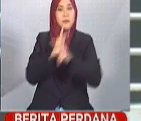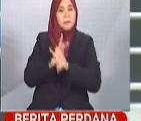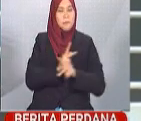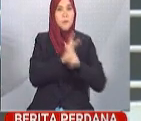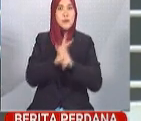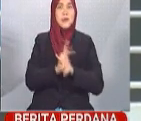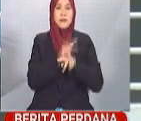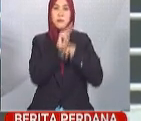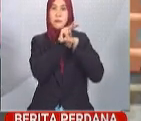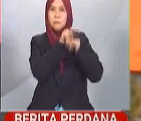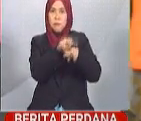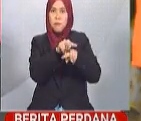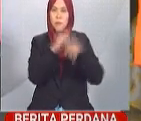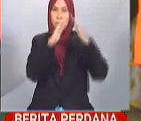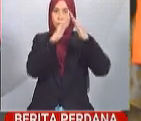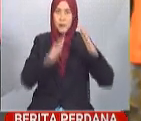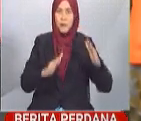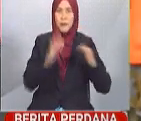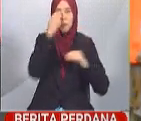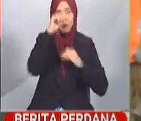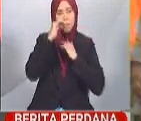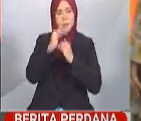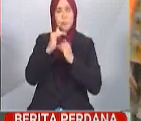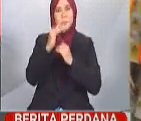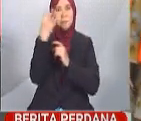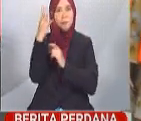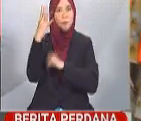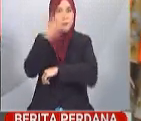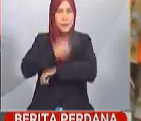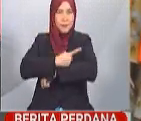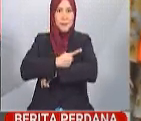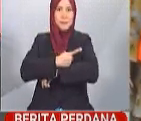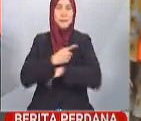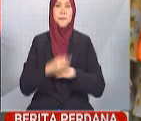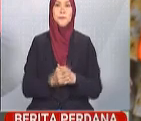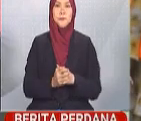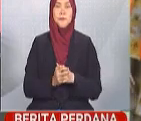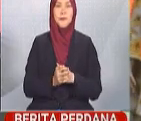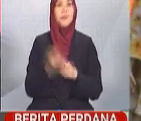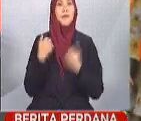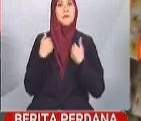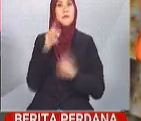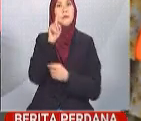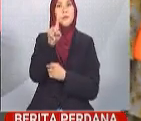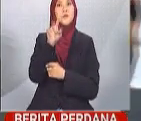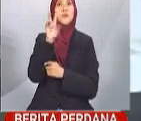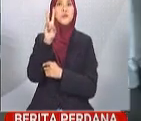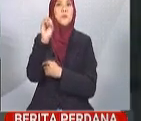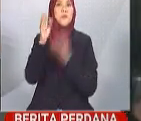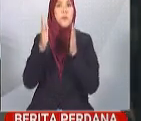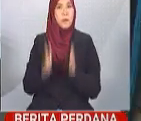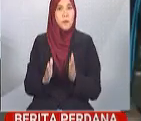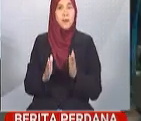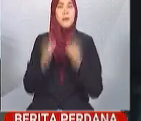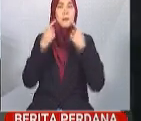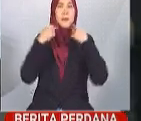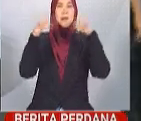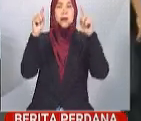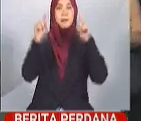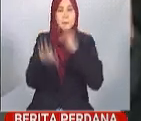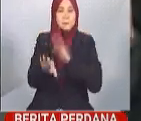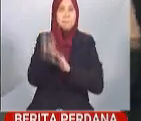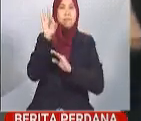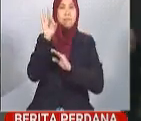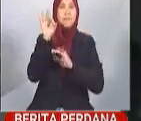pengawasan dan perhatian di rumah untuk tempo 14 Hari ramai 170 orang lagi telah bercahaya